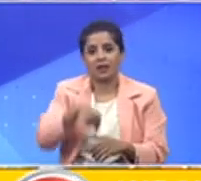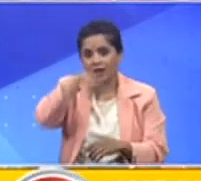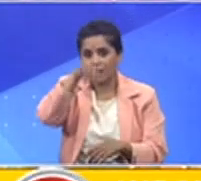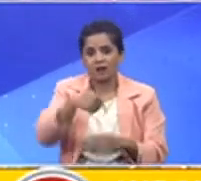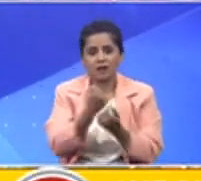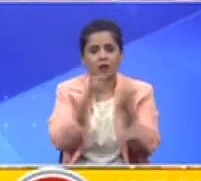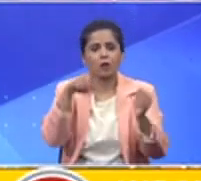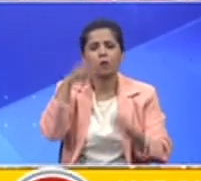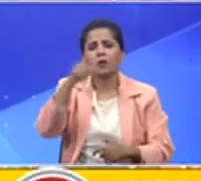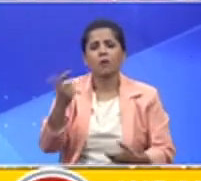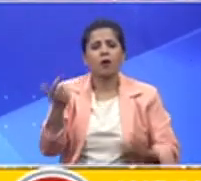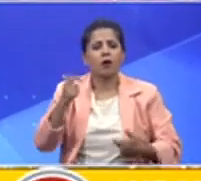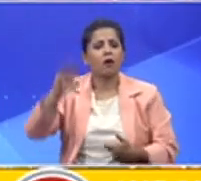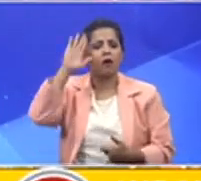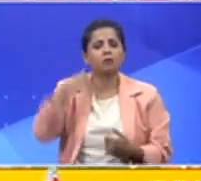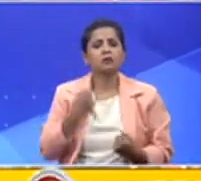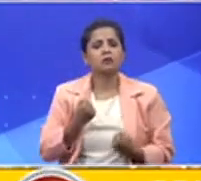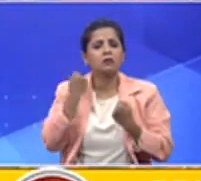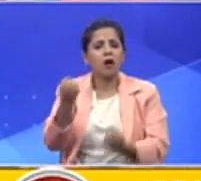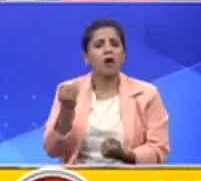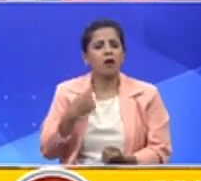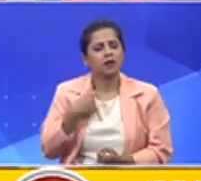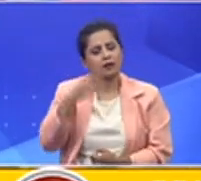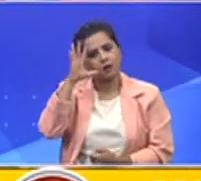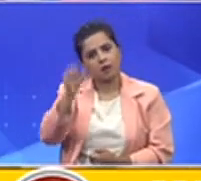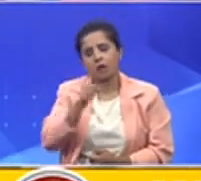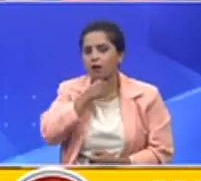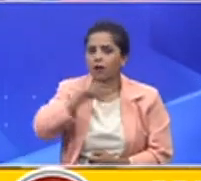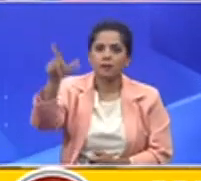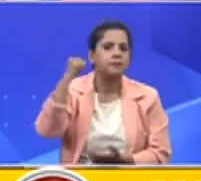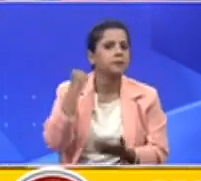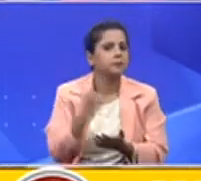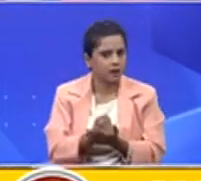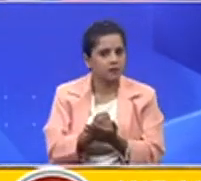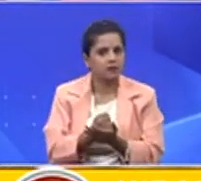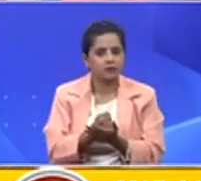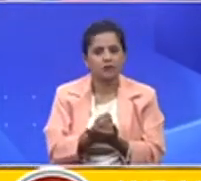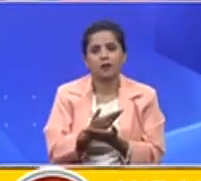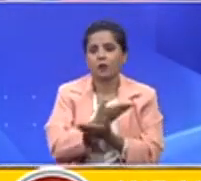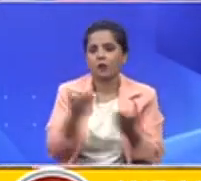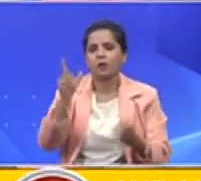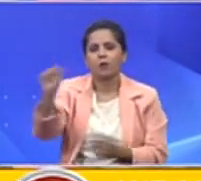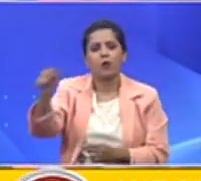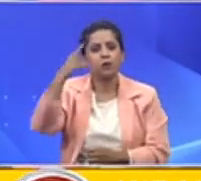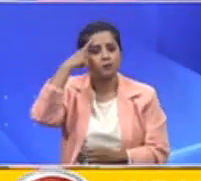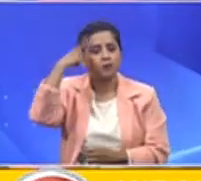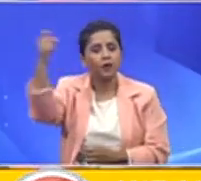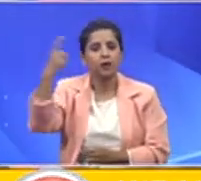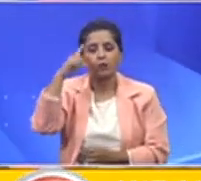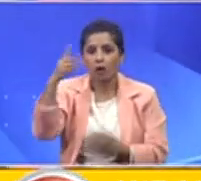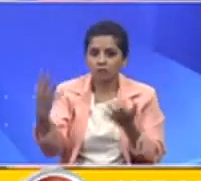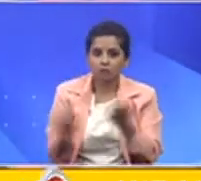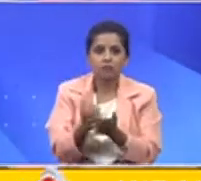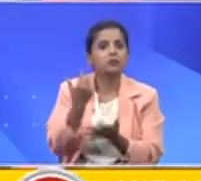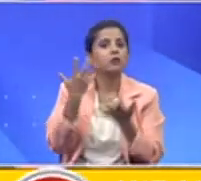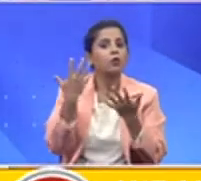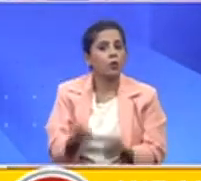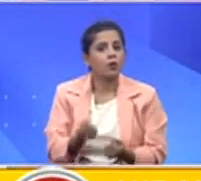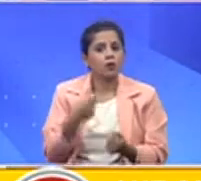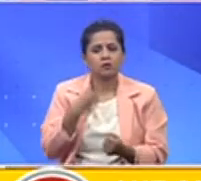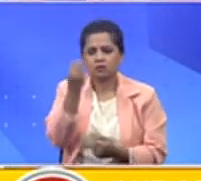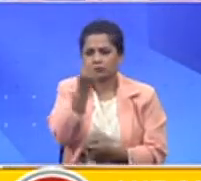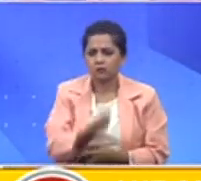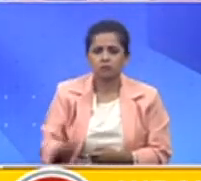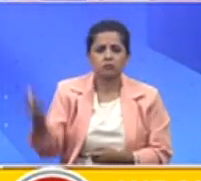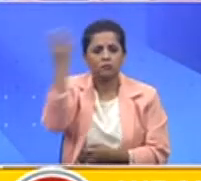के लिए मर मिटने वालों के ओक हमेशा याद रखना है। हमें उनके सपनों को सच करने के लिए दिन